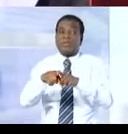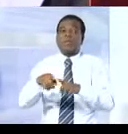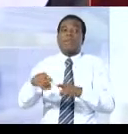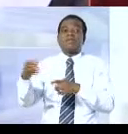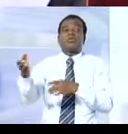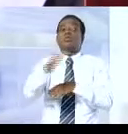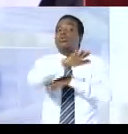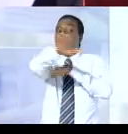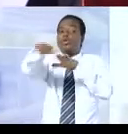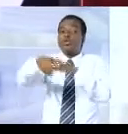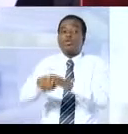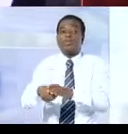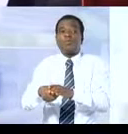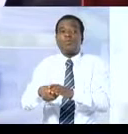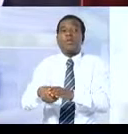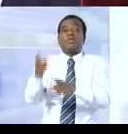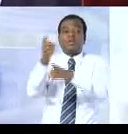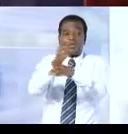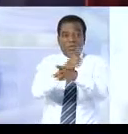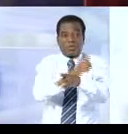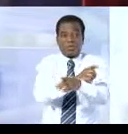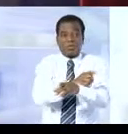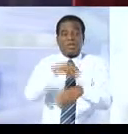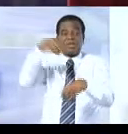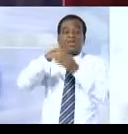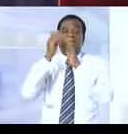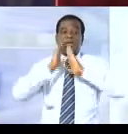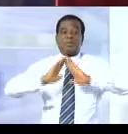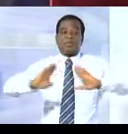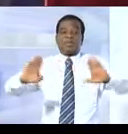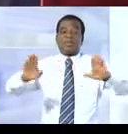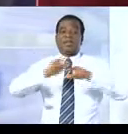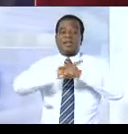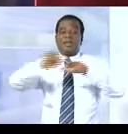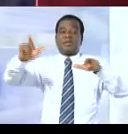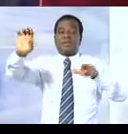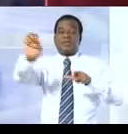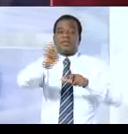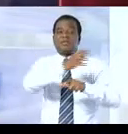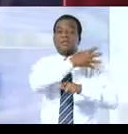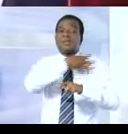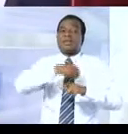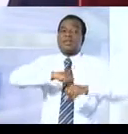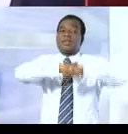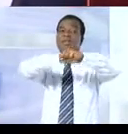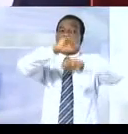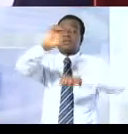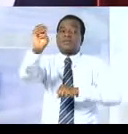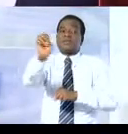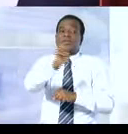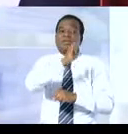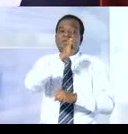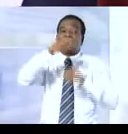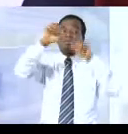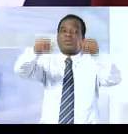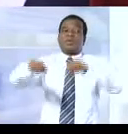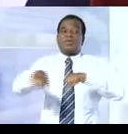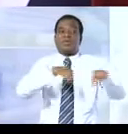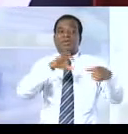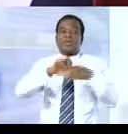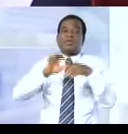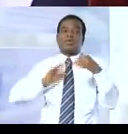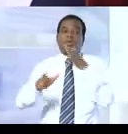mobilisés et développés de manière intégrée dans la paix, la liberté et la sécurité, peuvent faire de